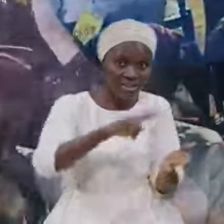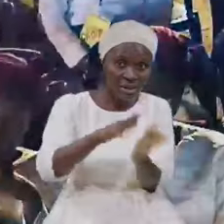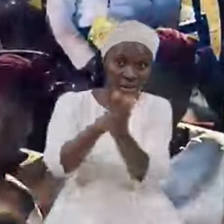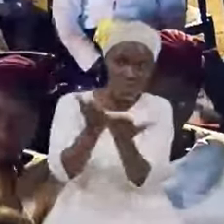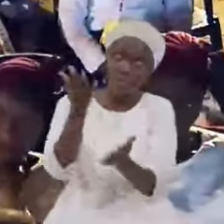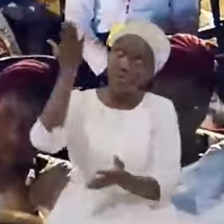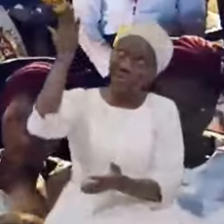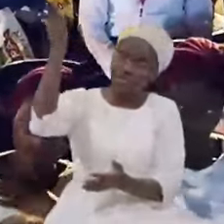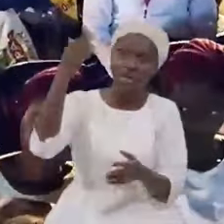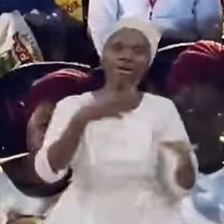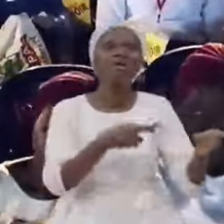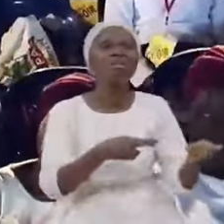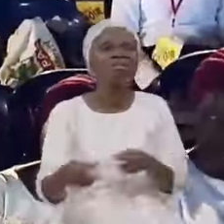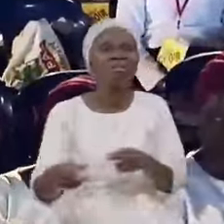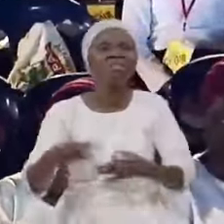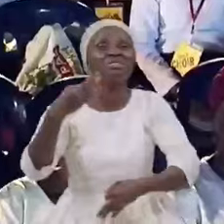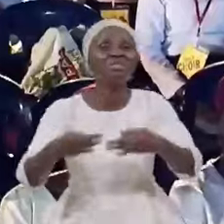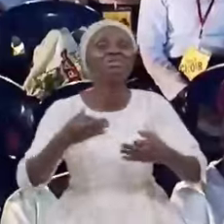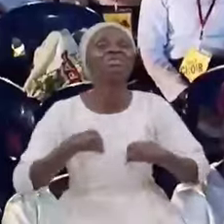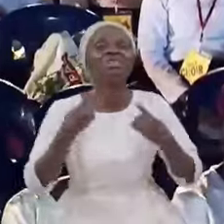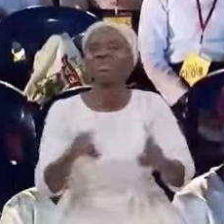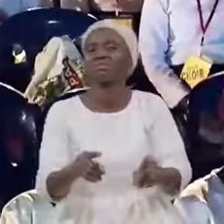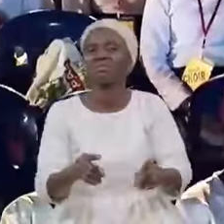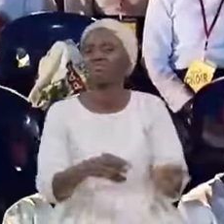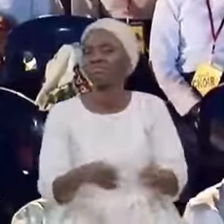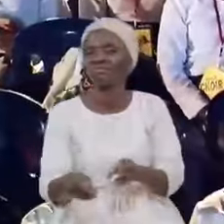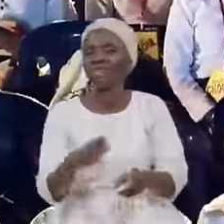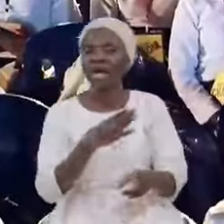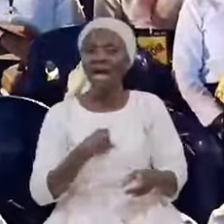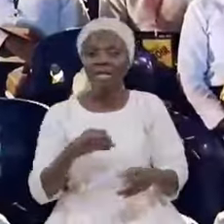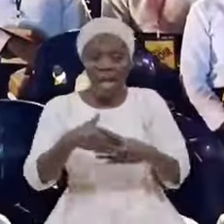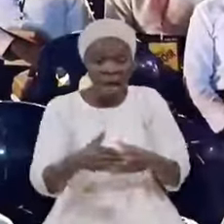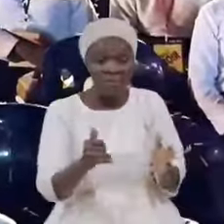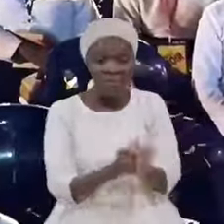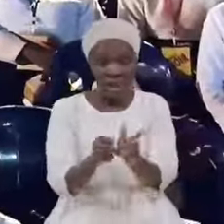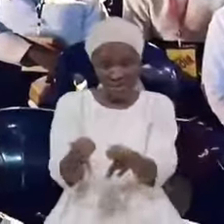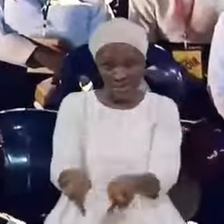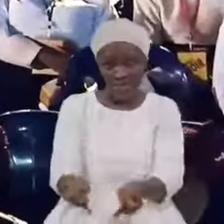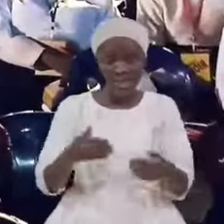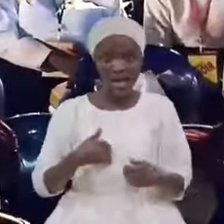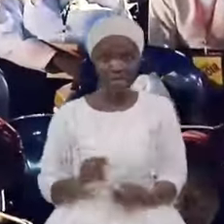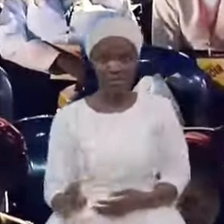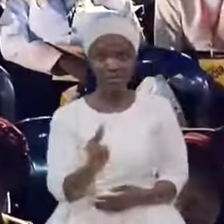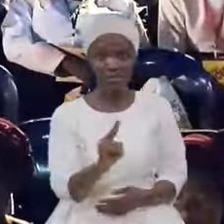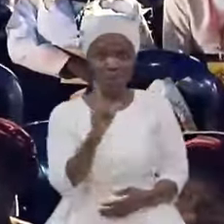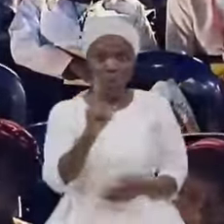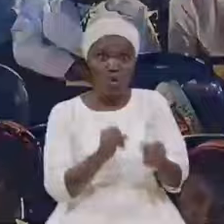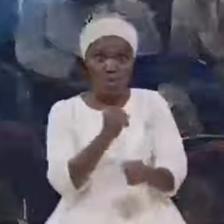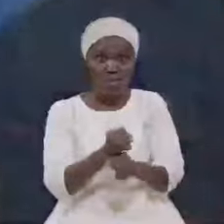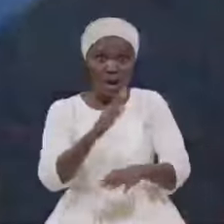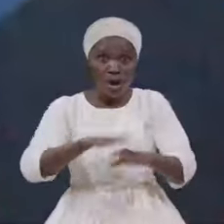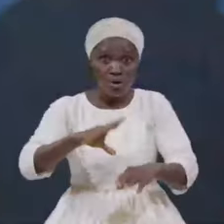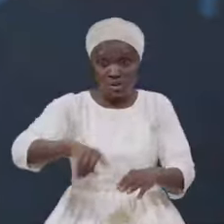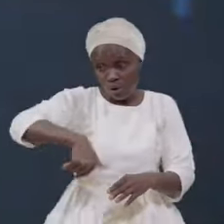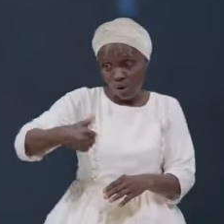compte, le jugement a déjà eu lieu. Le monsieur a déjà passé 1 an de l'autre côté. Maintenant,